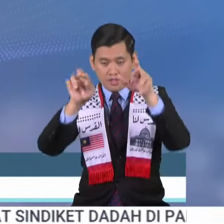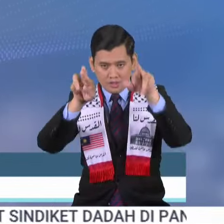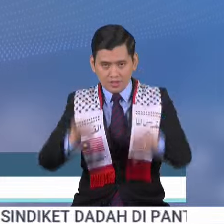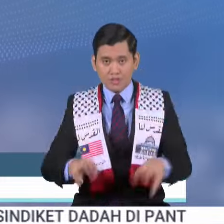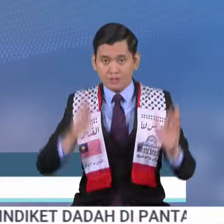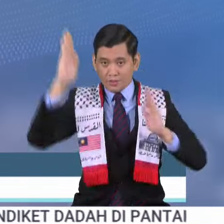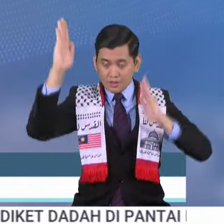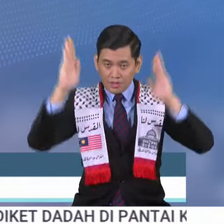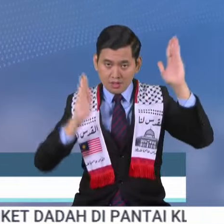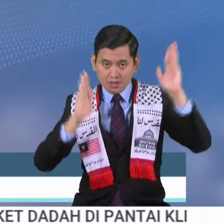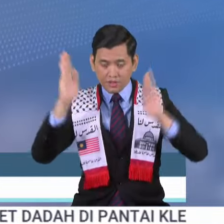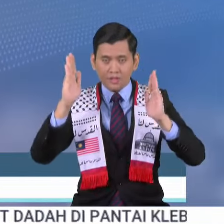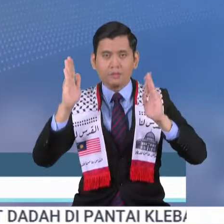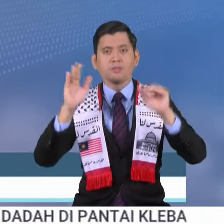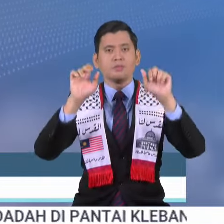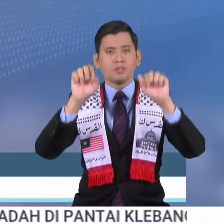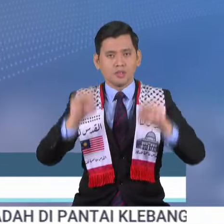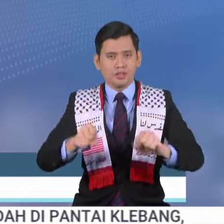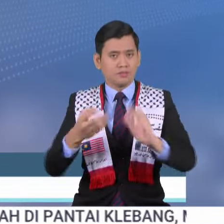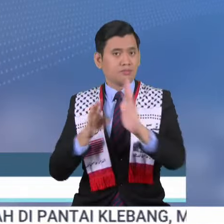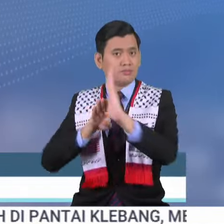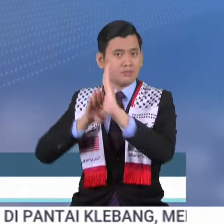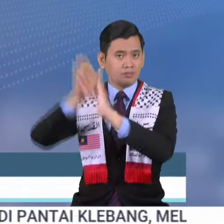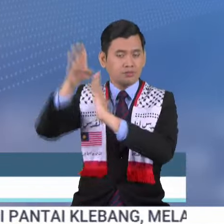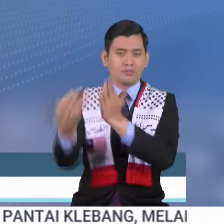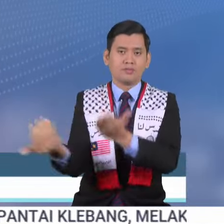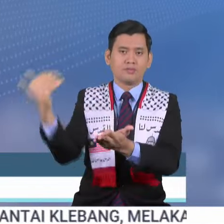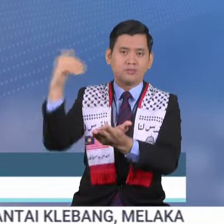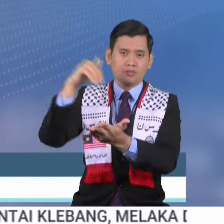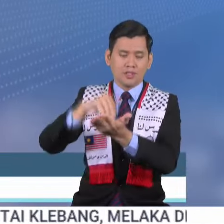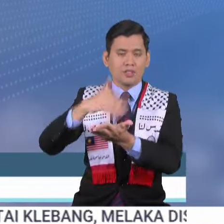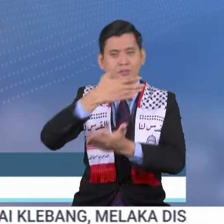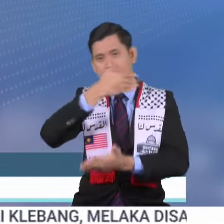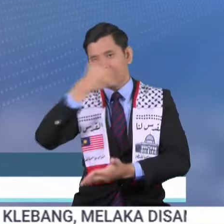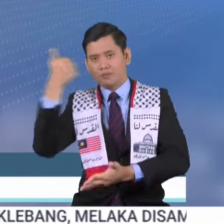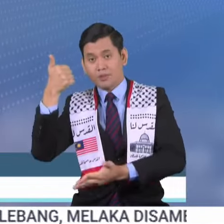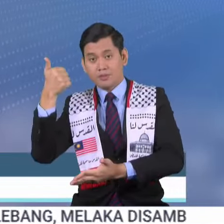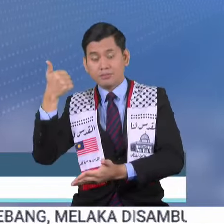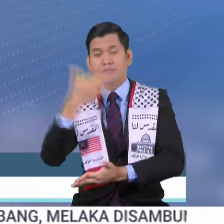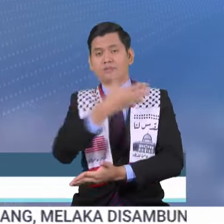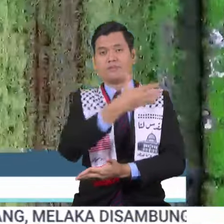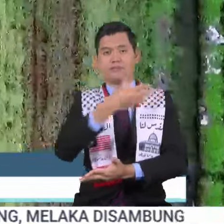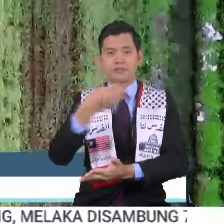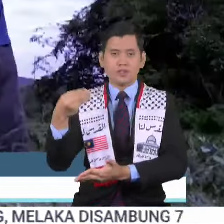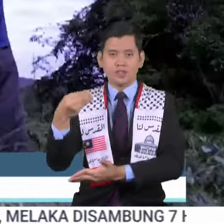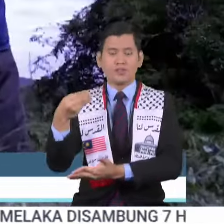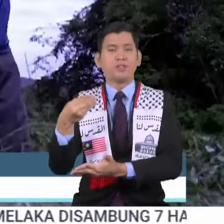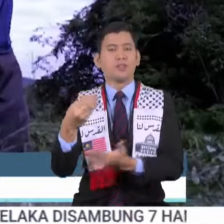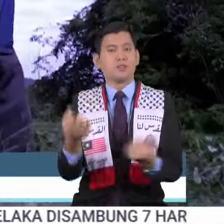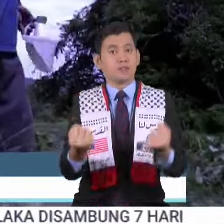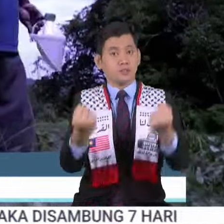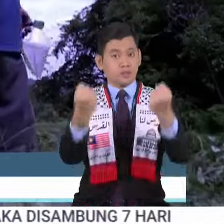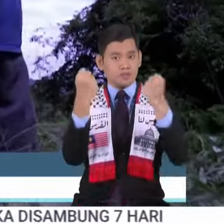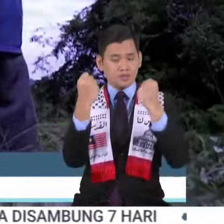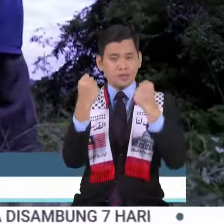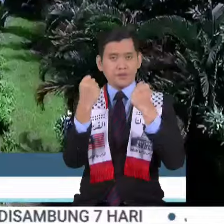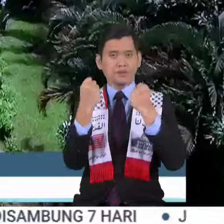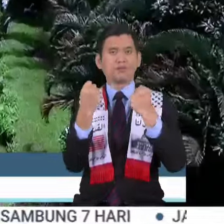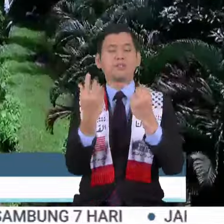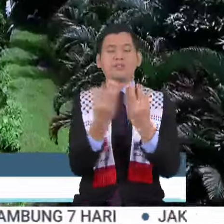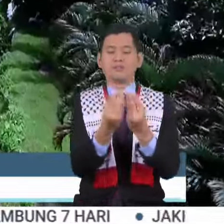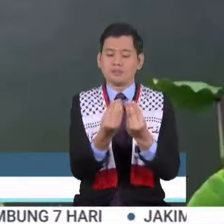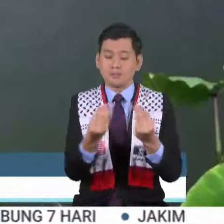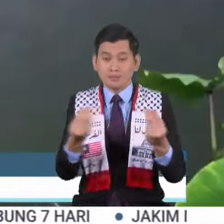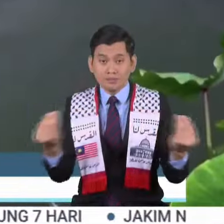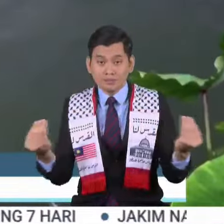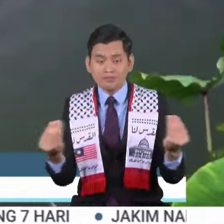dapat direalisasikan dan dipacu ke peringkat yang lebih tinggi perkara tersebut termasuk pemerkasaan melalui sumber tanah